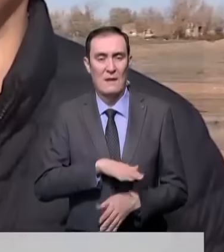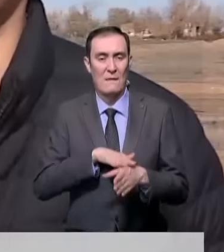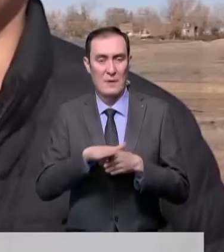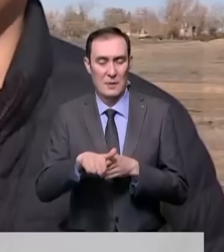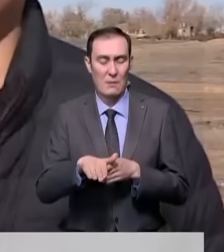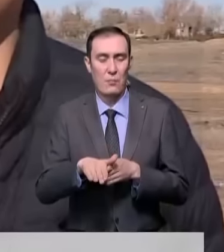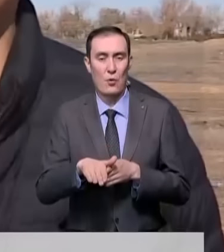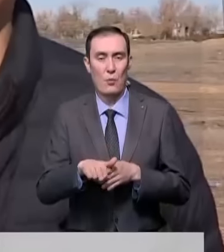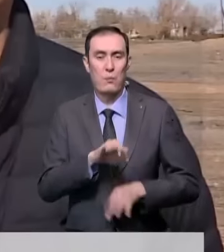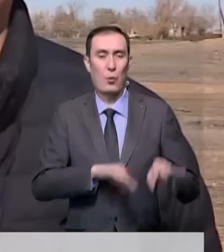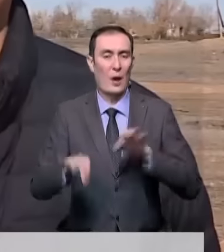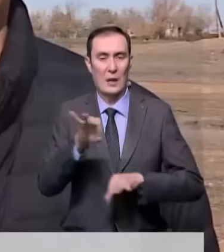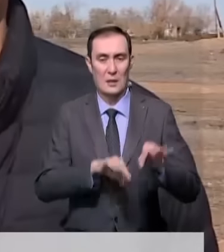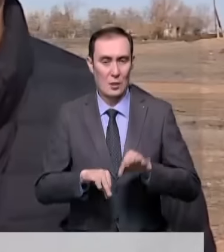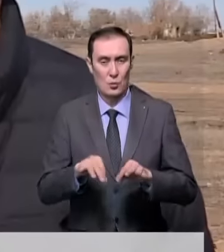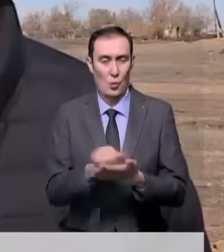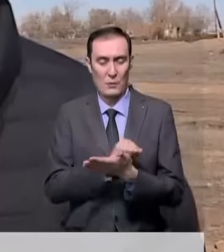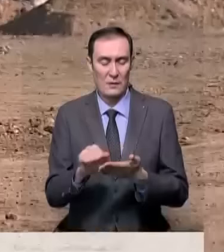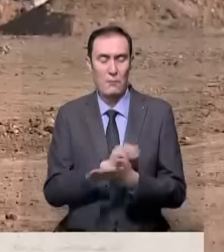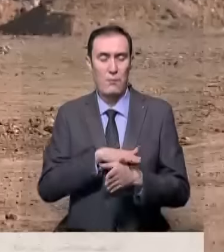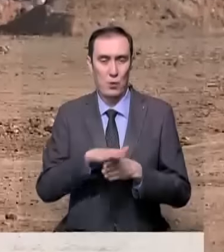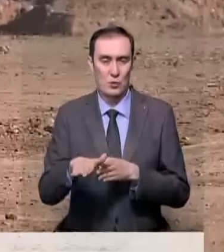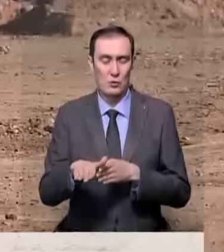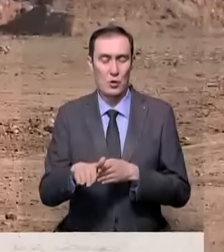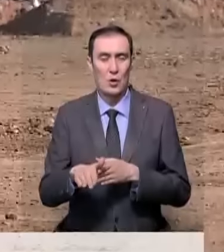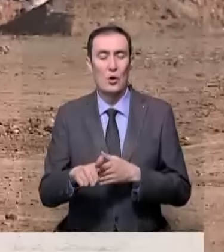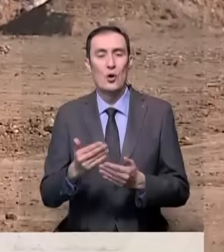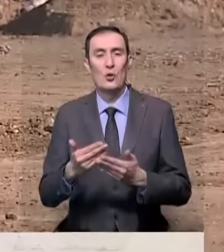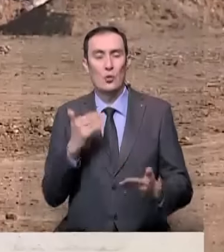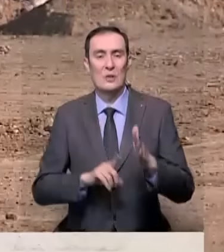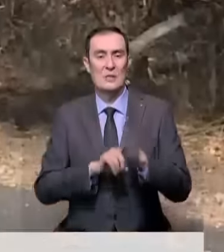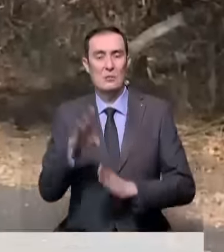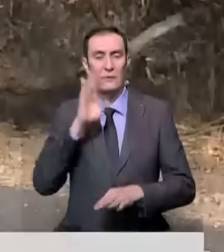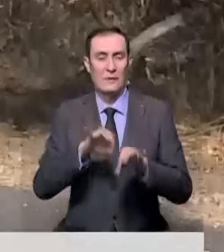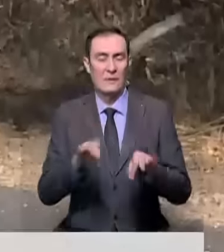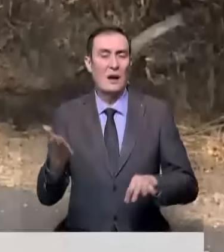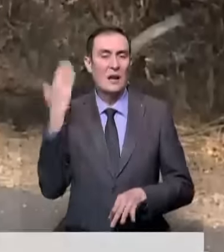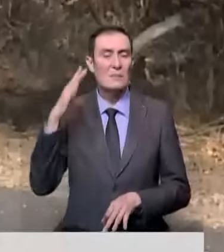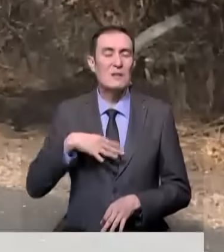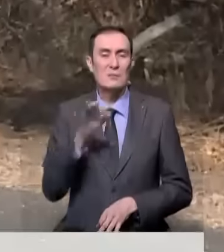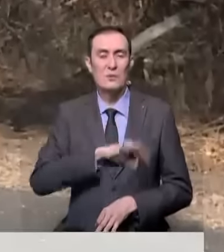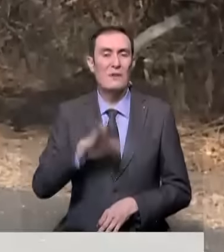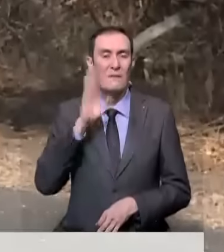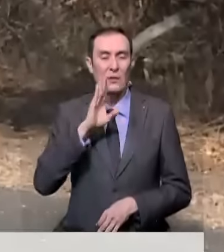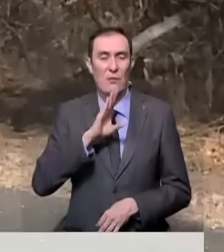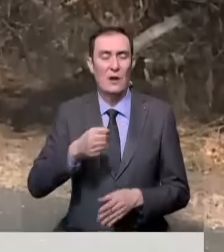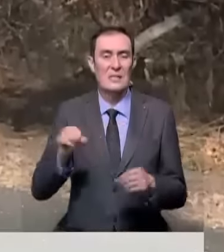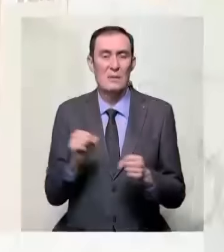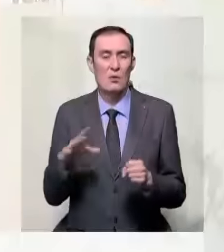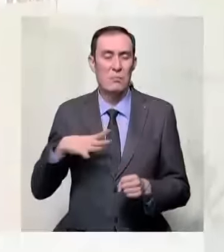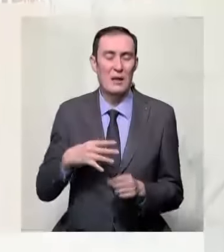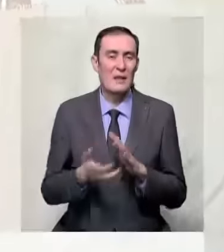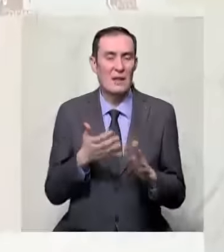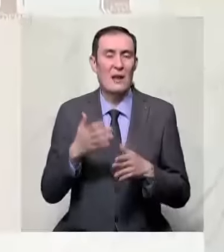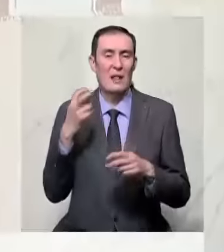согласно проектно-сметной документации и в полном объеме. До запуска нового водопровода сельчане набирали воду в колонках. Зимой они